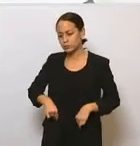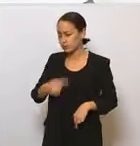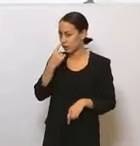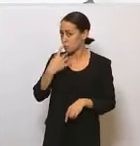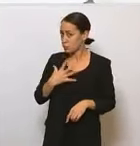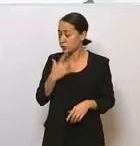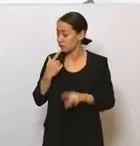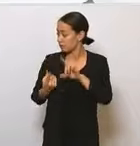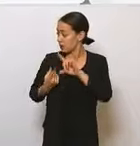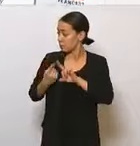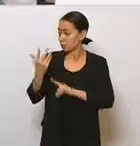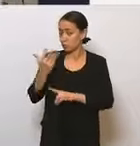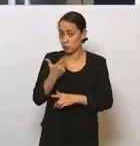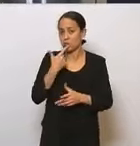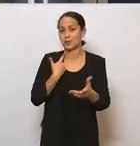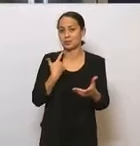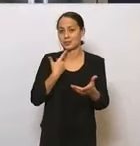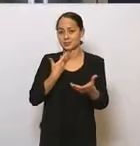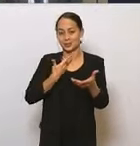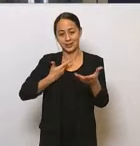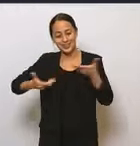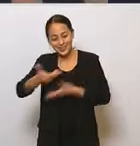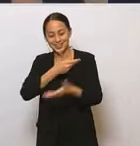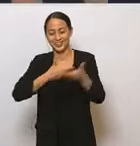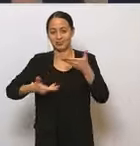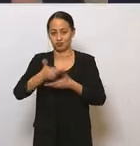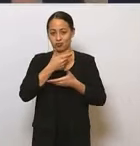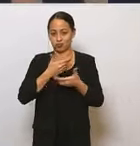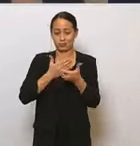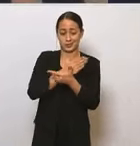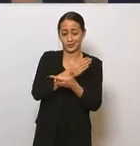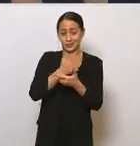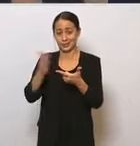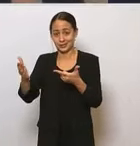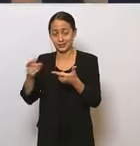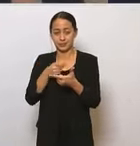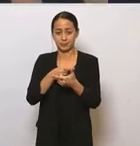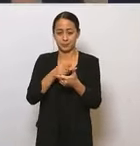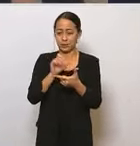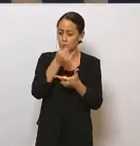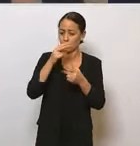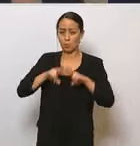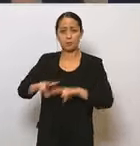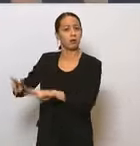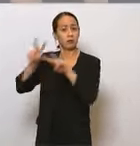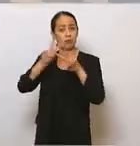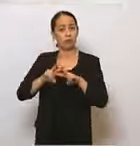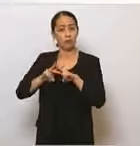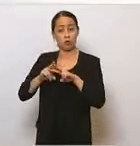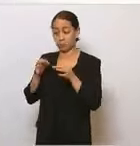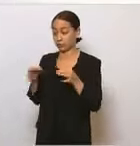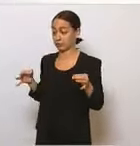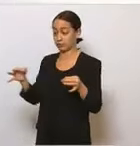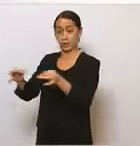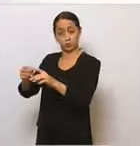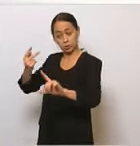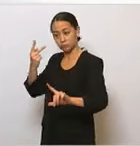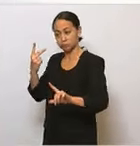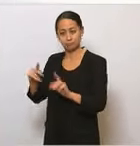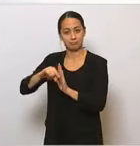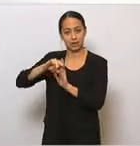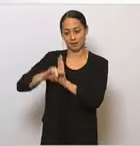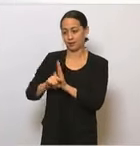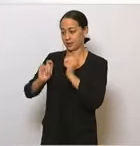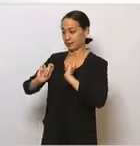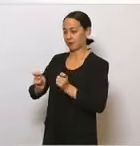niveaux. D'abord, selon notre approche, l'Europe est légitime à poser les règles sur son propre sol. Je le dis parce